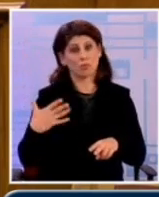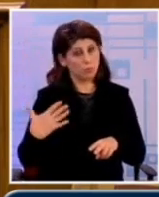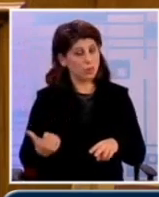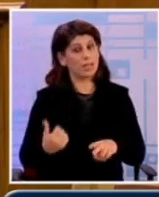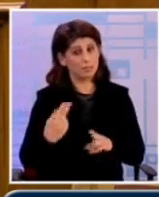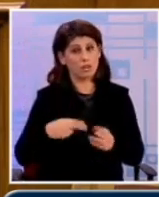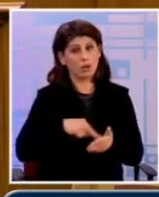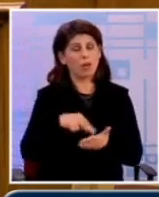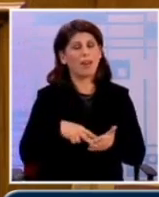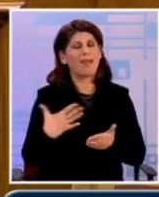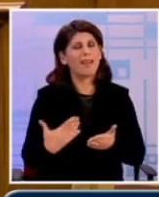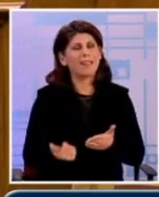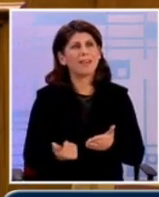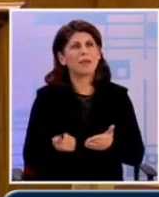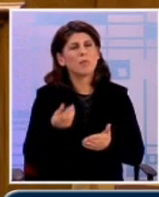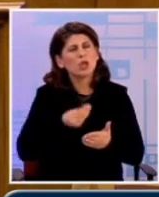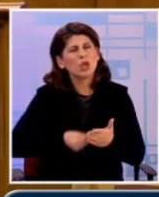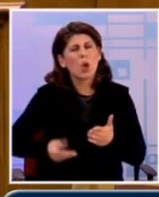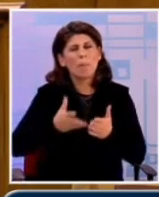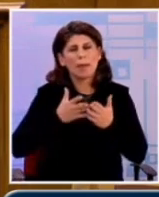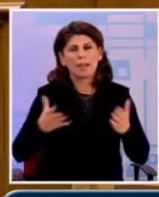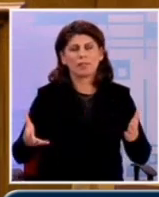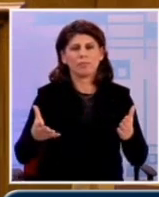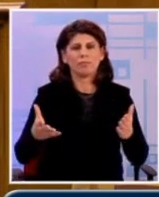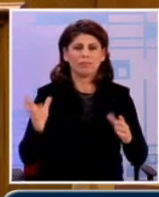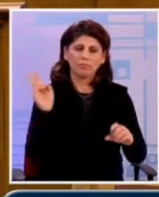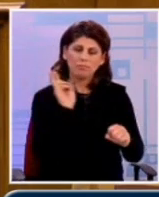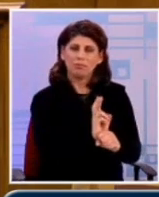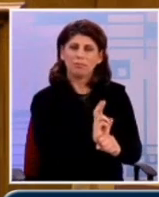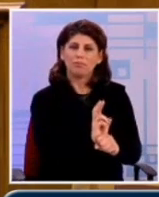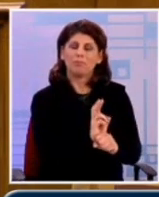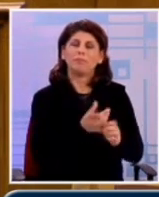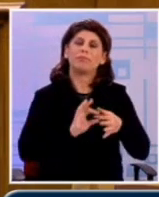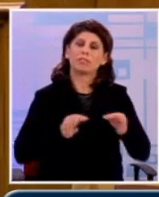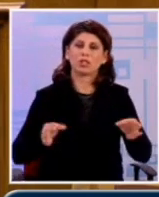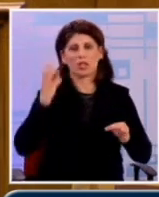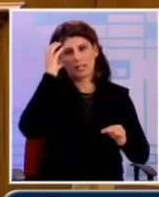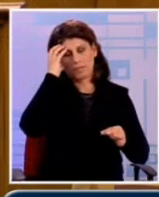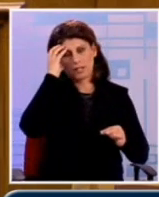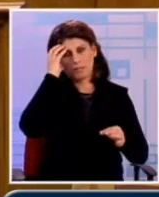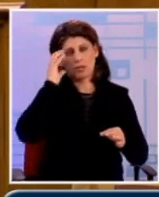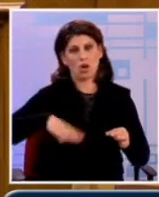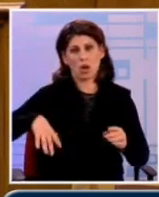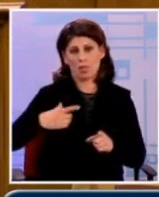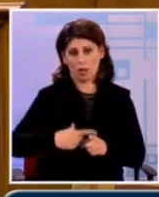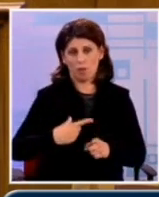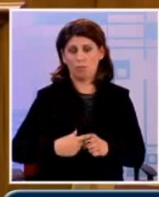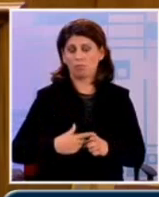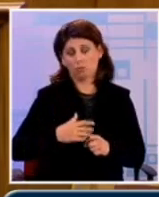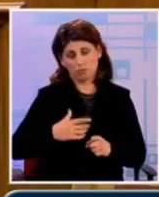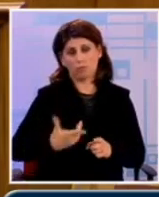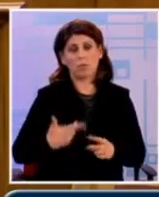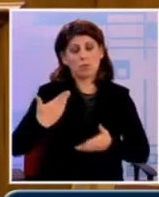αλλά αποτελεί την πιο μεγάλη παρακαταθήκη της ιστορικής μνήμης του λαού μας, που